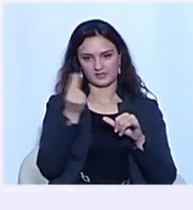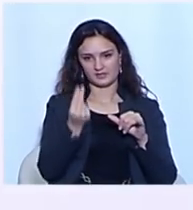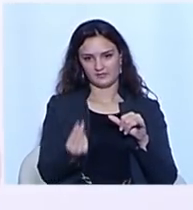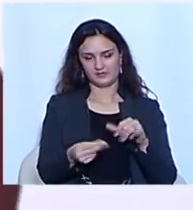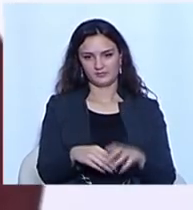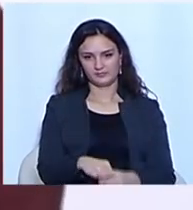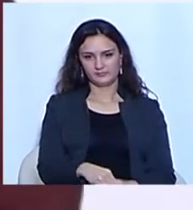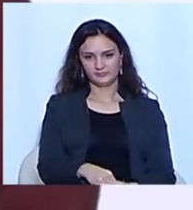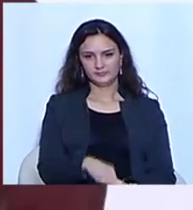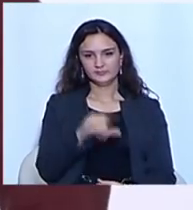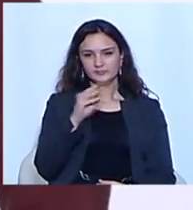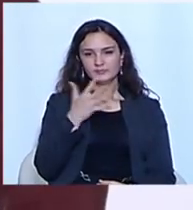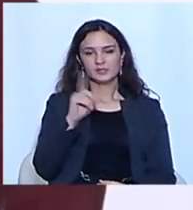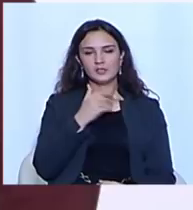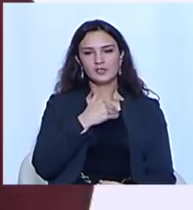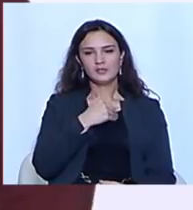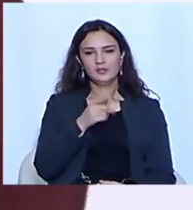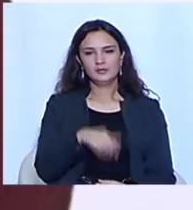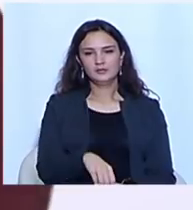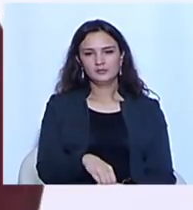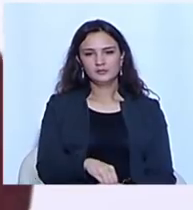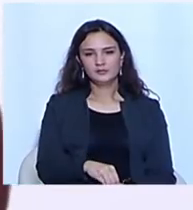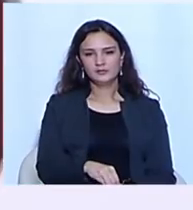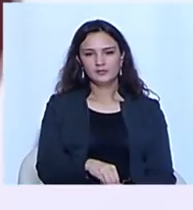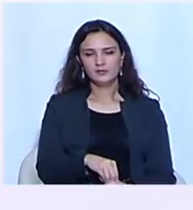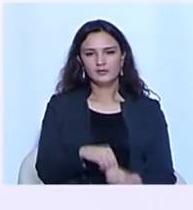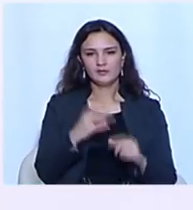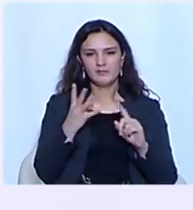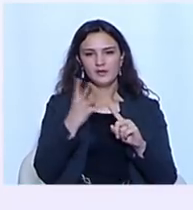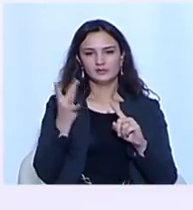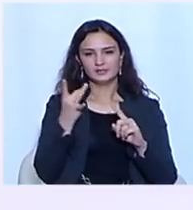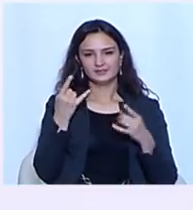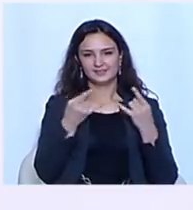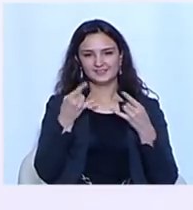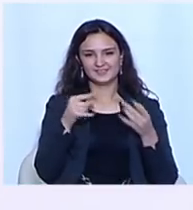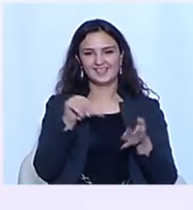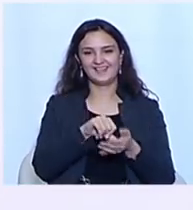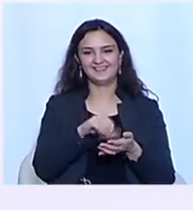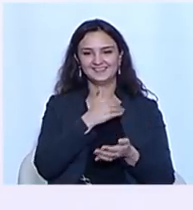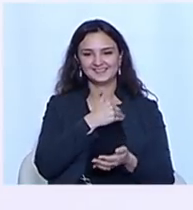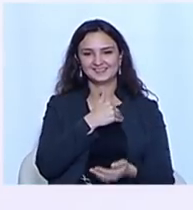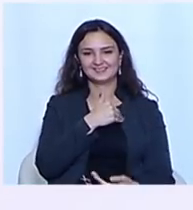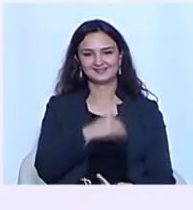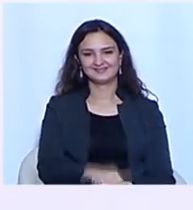ვხატავდე. კიდე რა გინდა ყველაზე მეტად? რავი, მეოთხე ჯერ ტელევიზორში გამოვიდე.